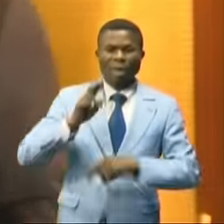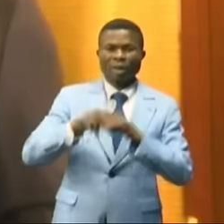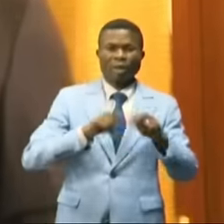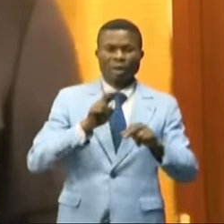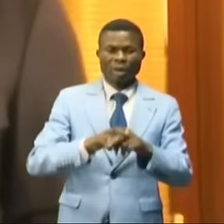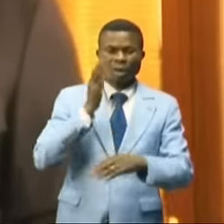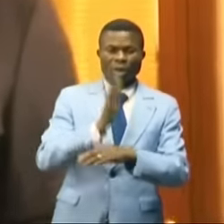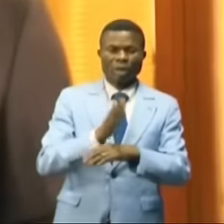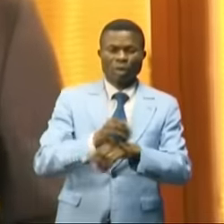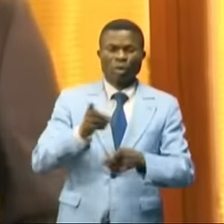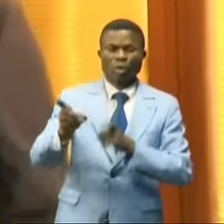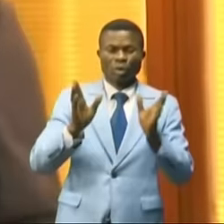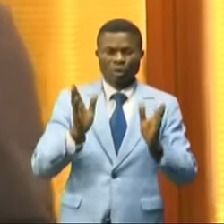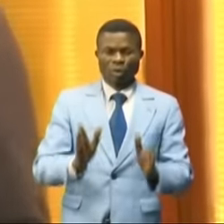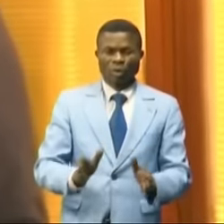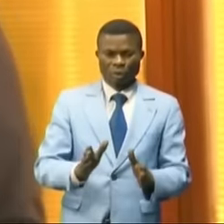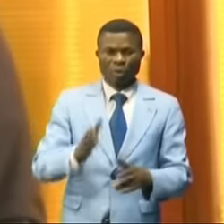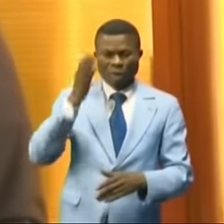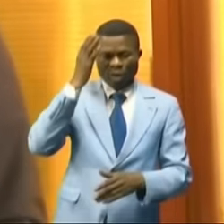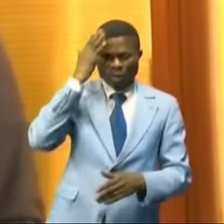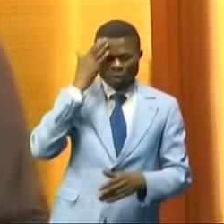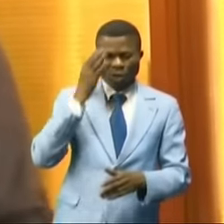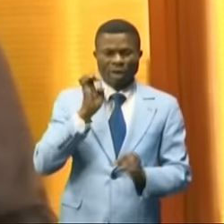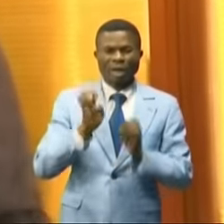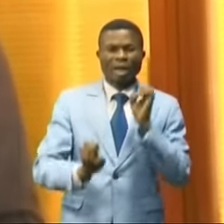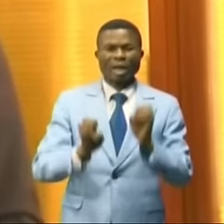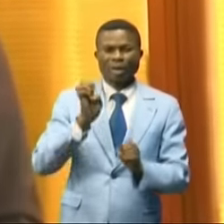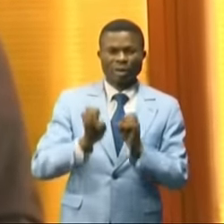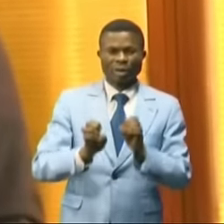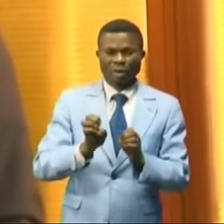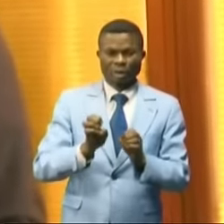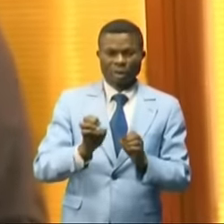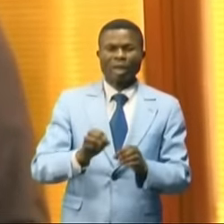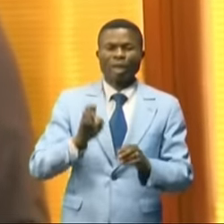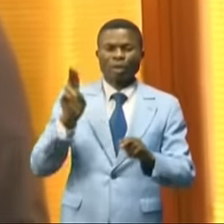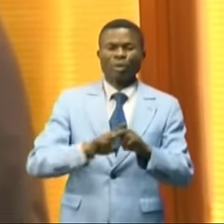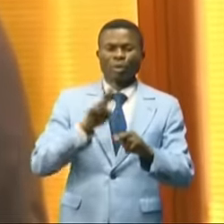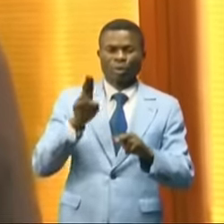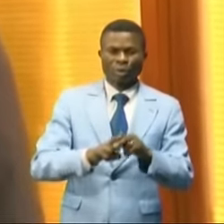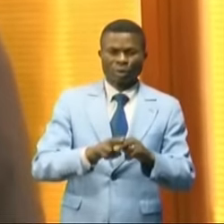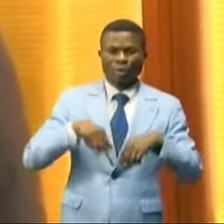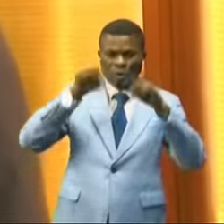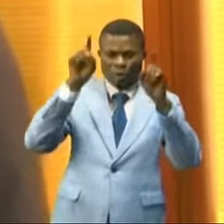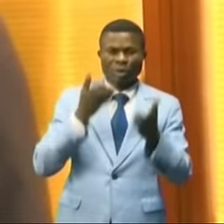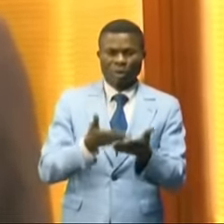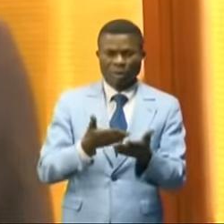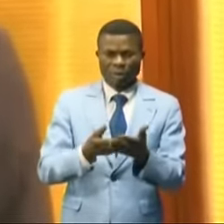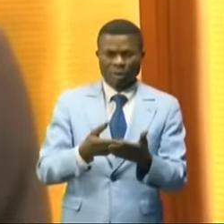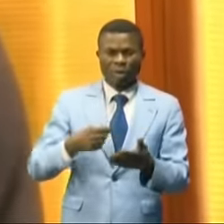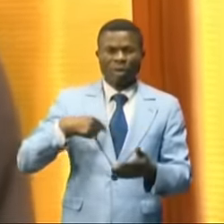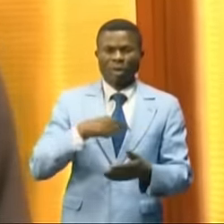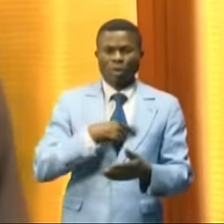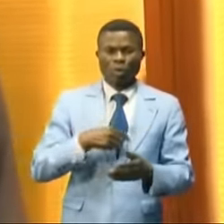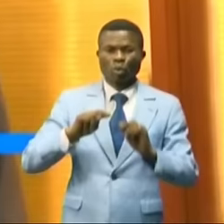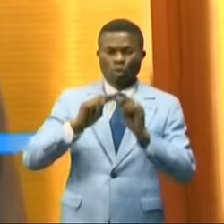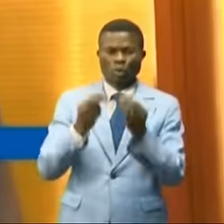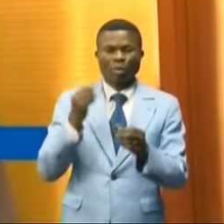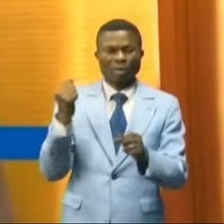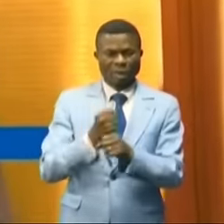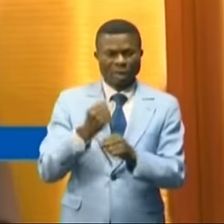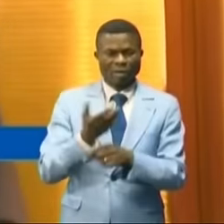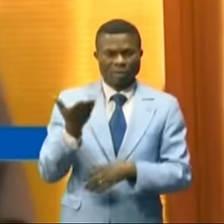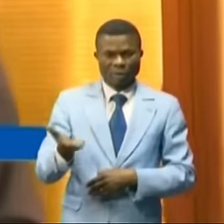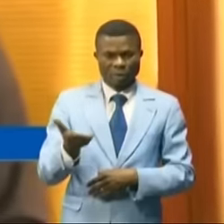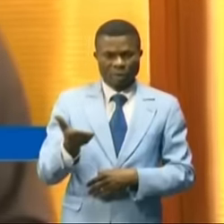au conseil d'administration de faire une évaluation de la mise en œuvre dans un pays. Nous avions ensemble travaillé